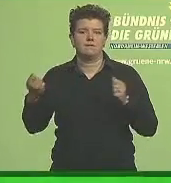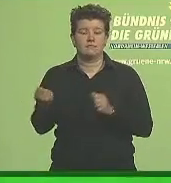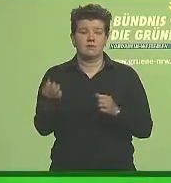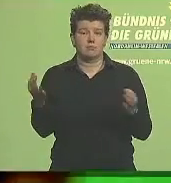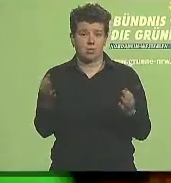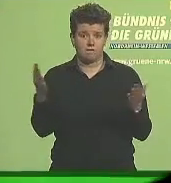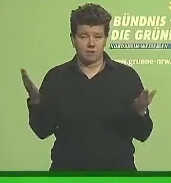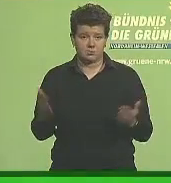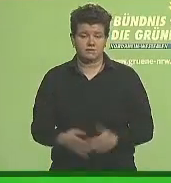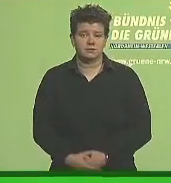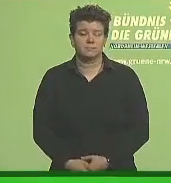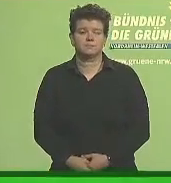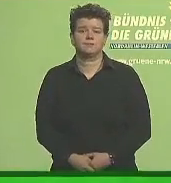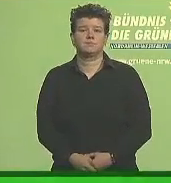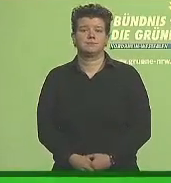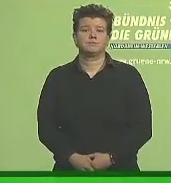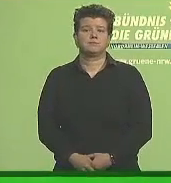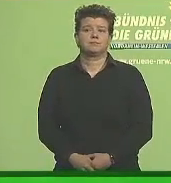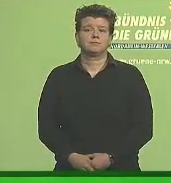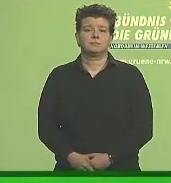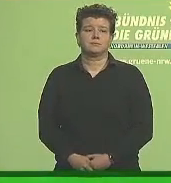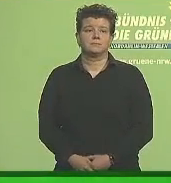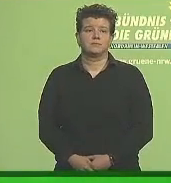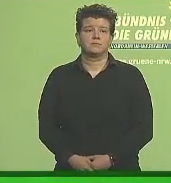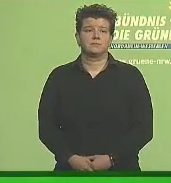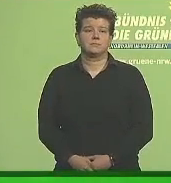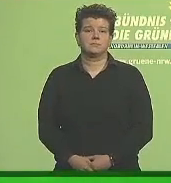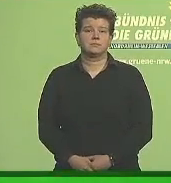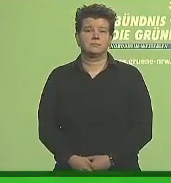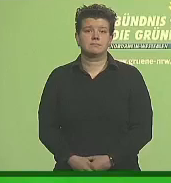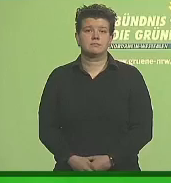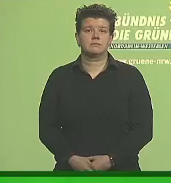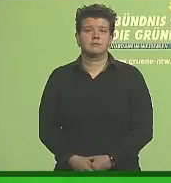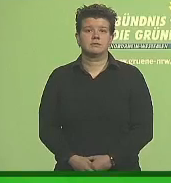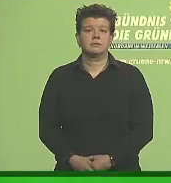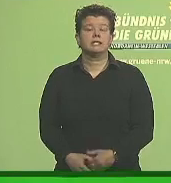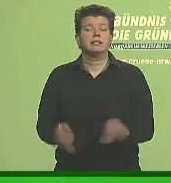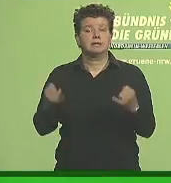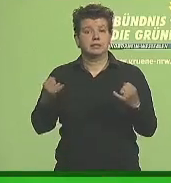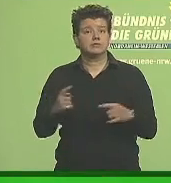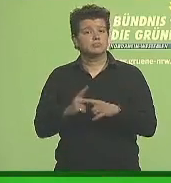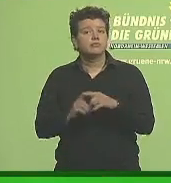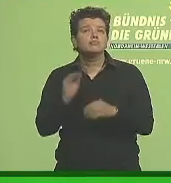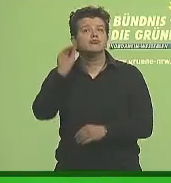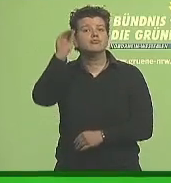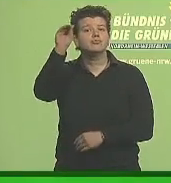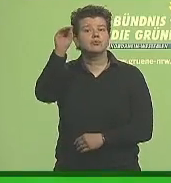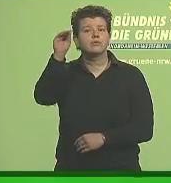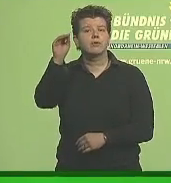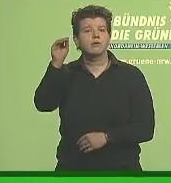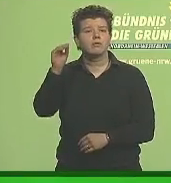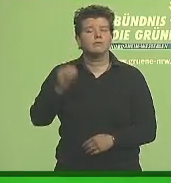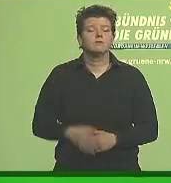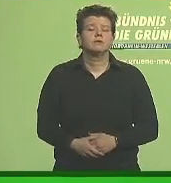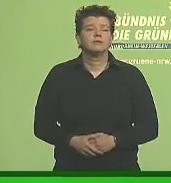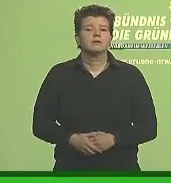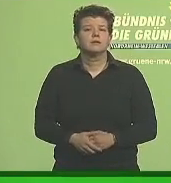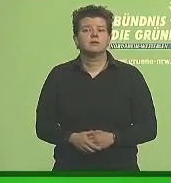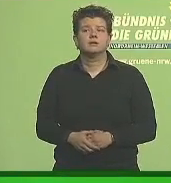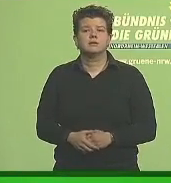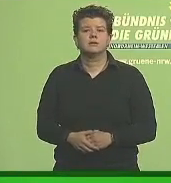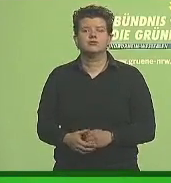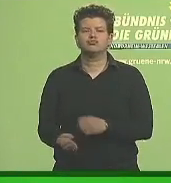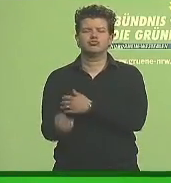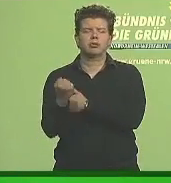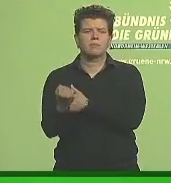dass in der Umbauphase, das heißt jetzt und in den nächsten Jahrzehnten, die Sicherung der stabilen